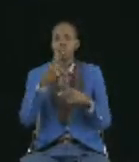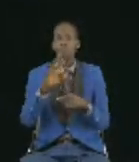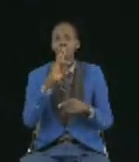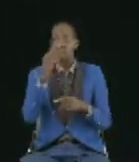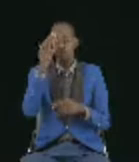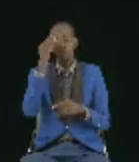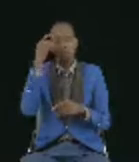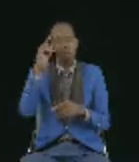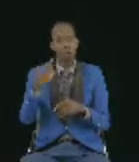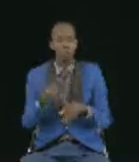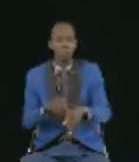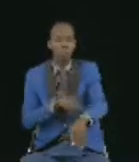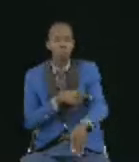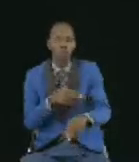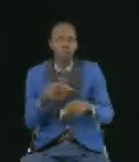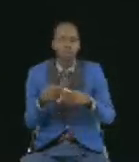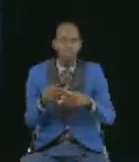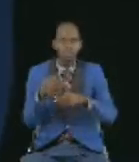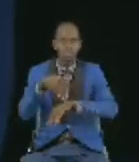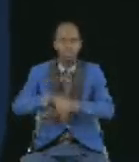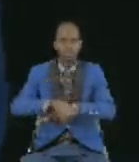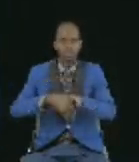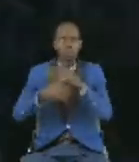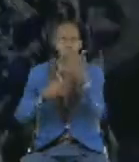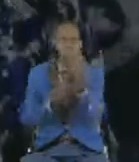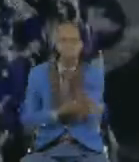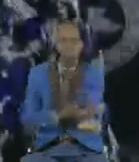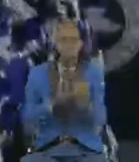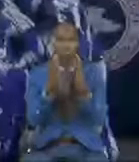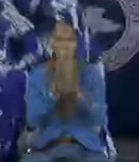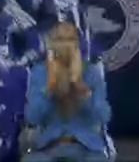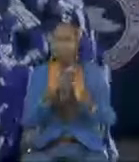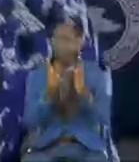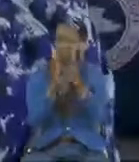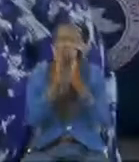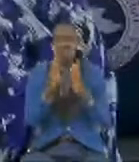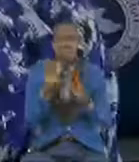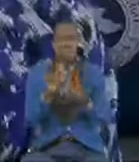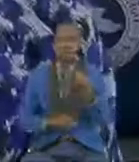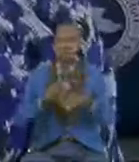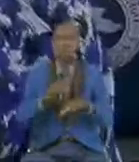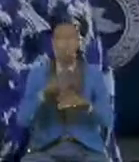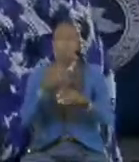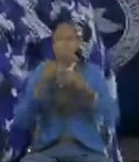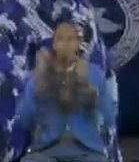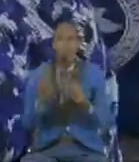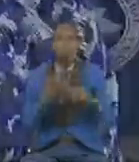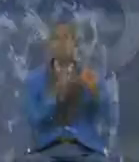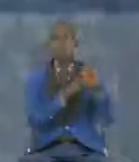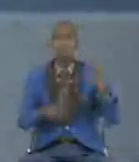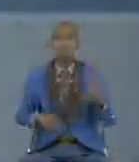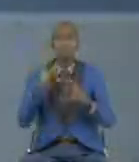la prière, coup de prière, long prière, prière de nuit, prière de la journée, prière à tout moment. Oh, la puissance du Seigneur